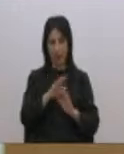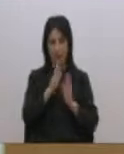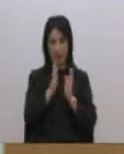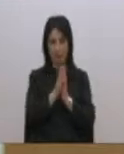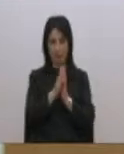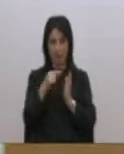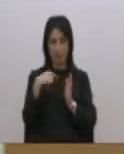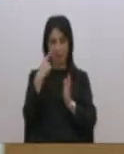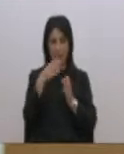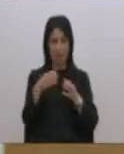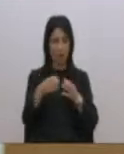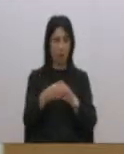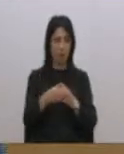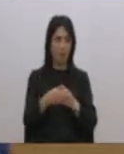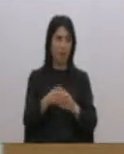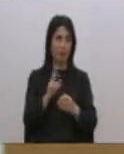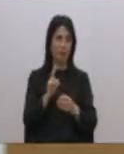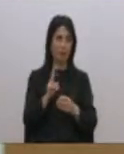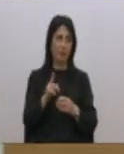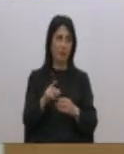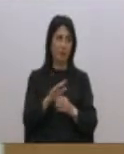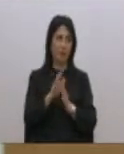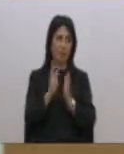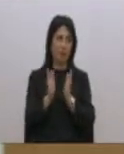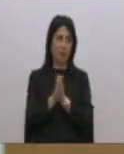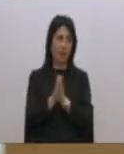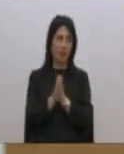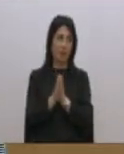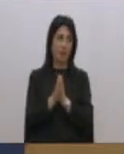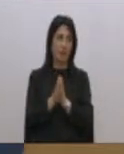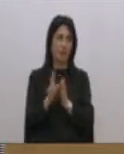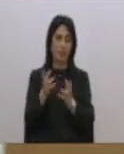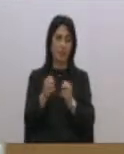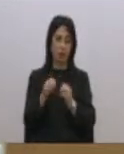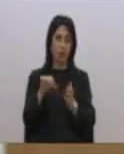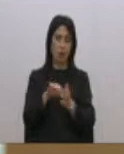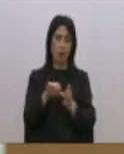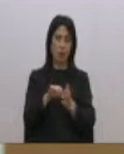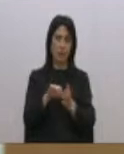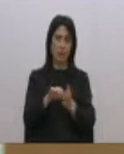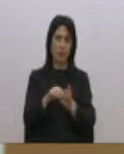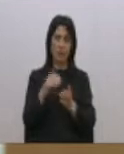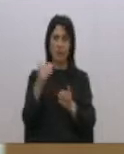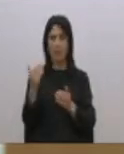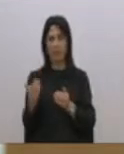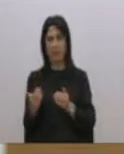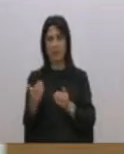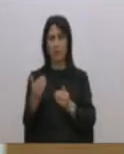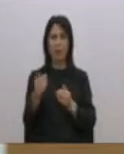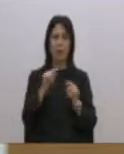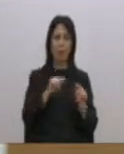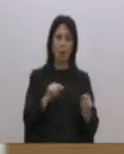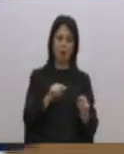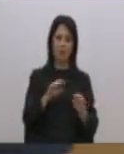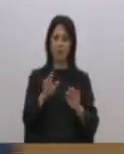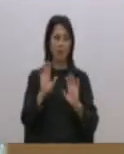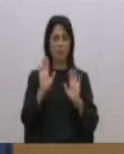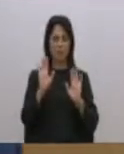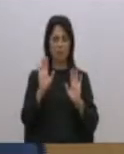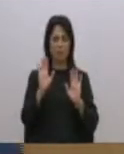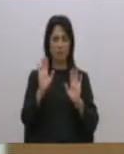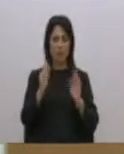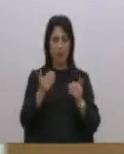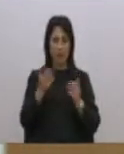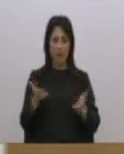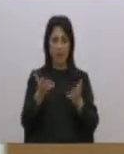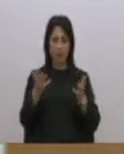იმპერიად შემადგენლობას, რომელმაც ყველას, აი ვინც მიიღო მონაწილეობა, თქვენ ოპონირებას გიწერთ, მაგრამ გაცოცხლდა